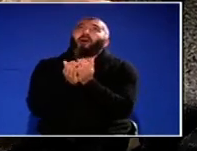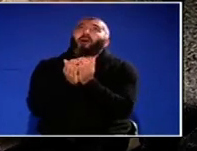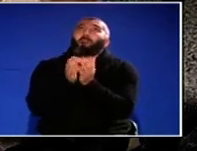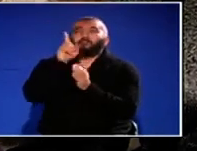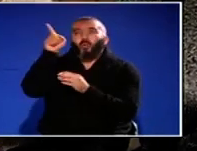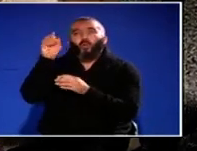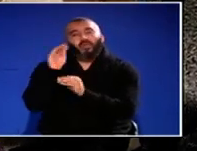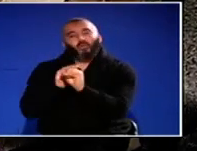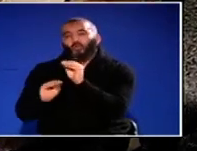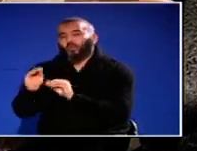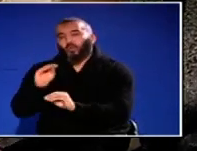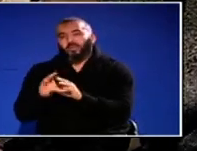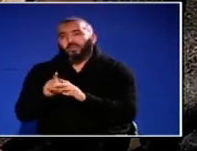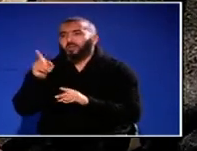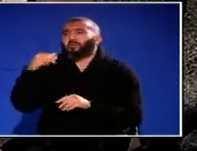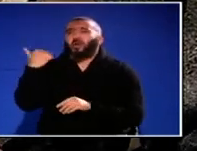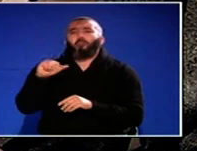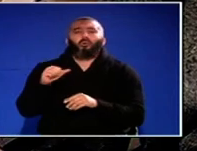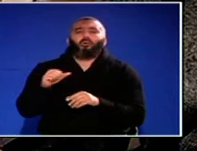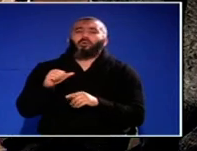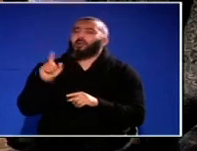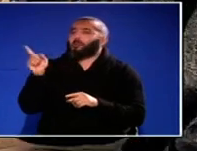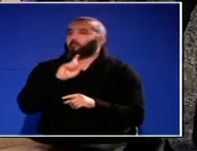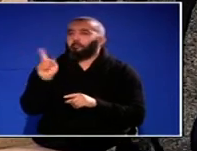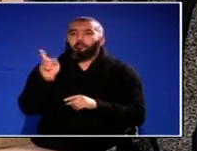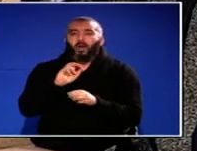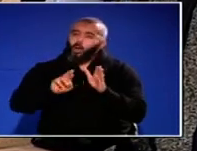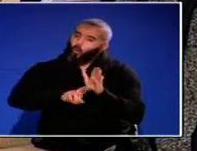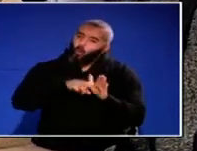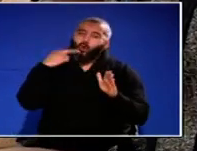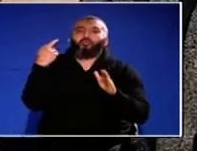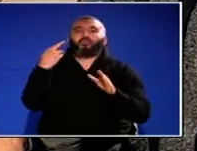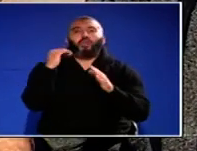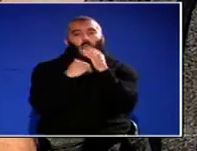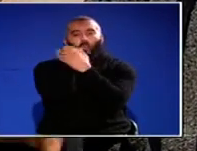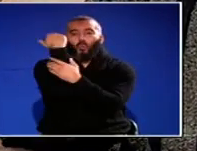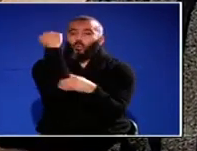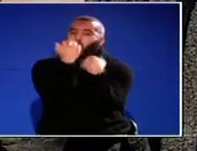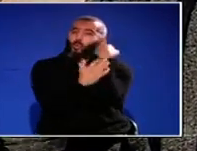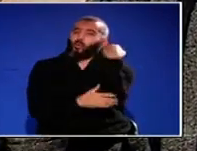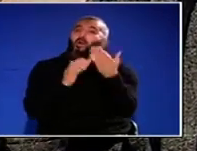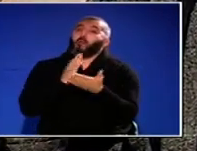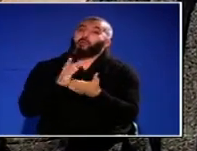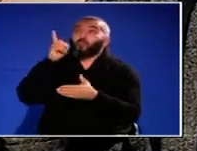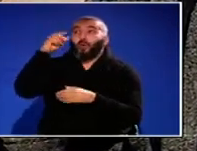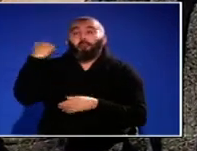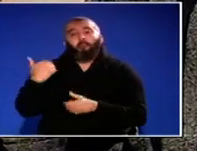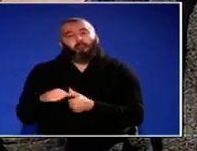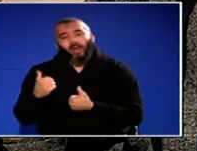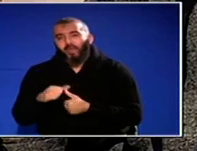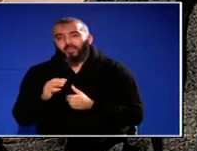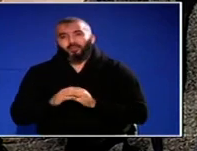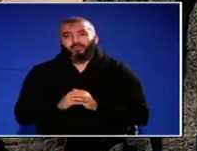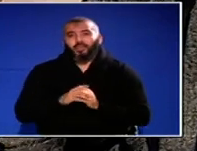ياجرك، وصلي على الهيئه التي انت فيها، لان ما لغال ما تقدرش انت تحقق الطهاره في هذه الحاله، وربي يرفع عنا وعنه ان شاء الله.